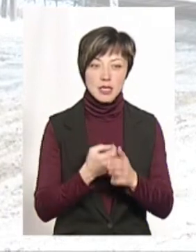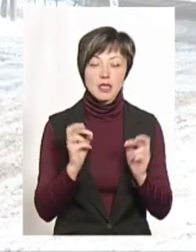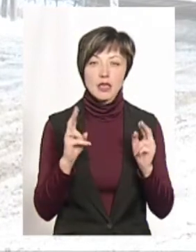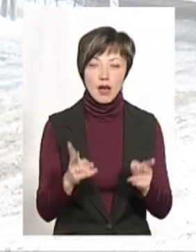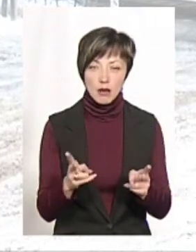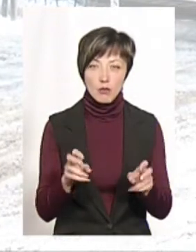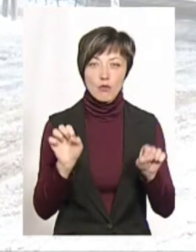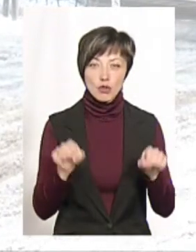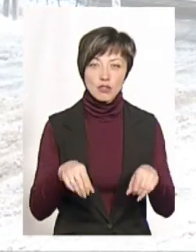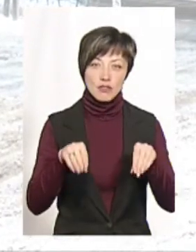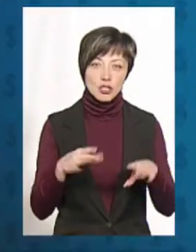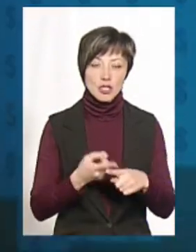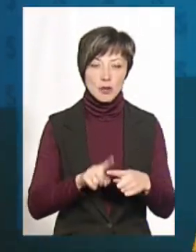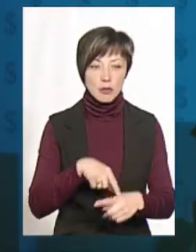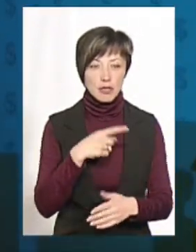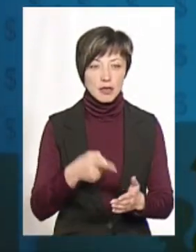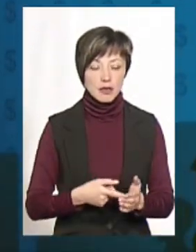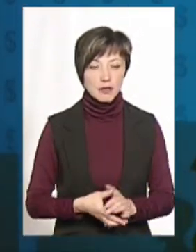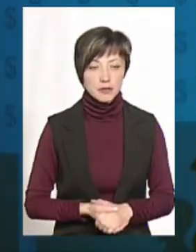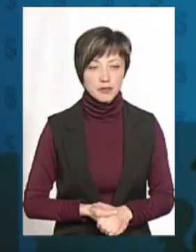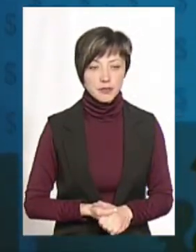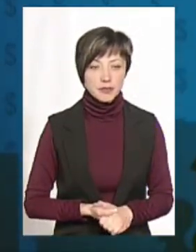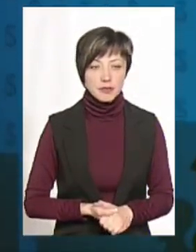і як можна вирішити це питання.